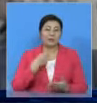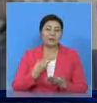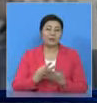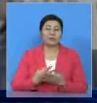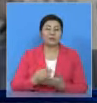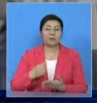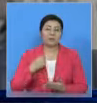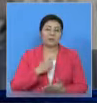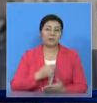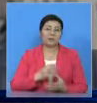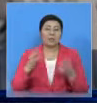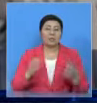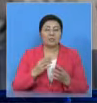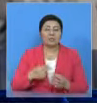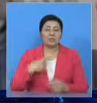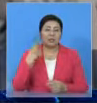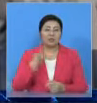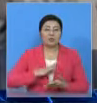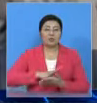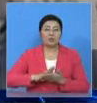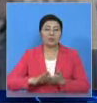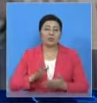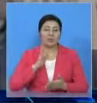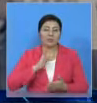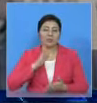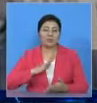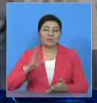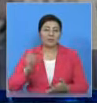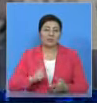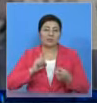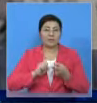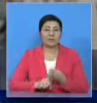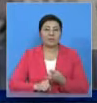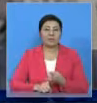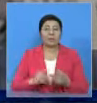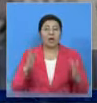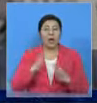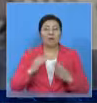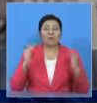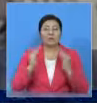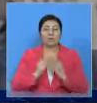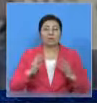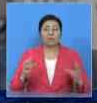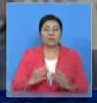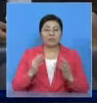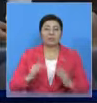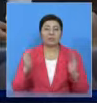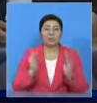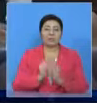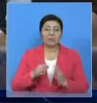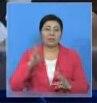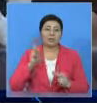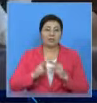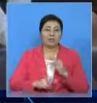собой, соблюдать личную гигиену. От женщины зависит атмосфера в доме. Она ведь хранительница очага. В